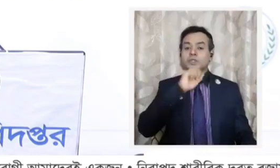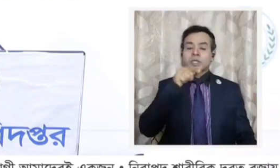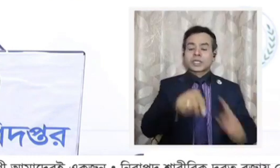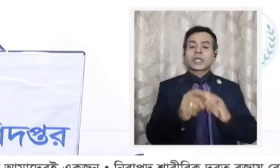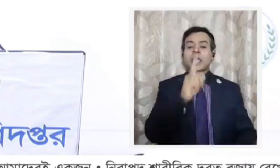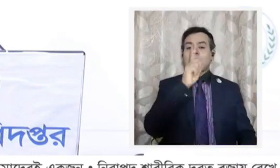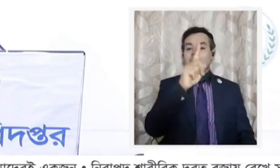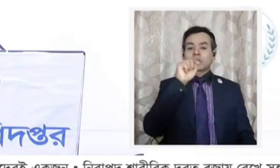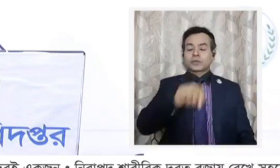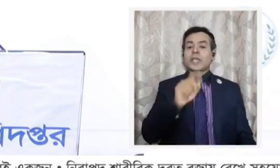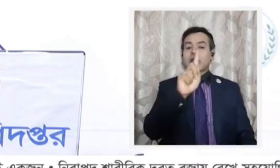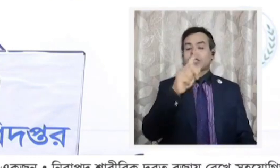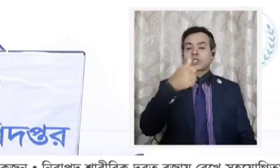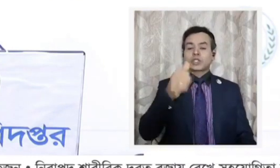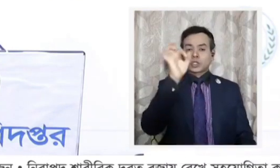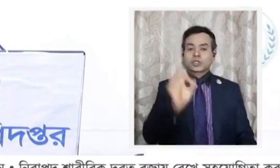31 থেকে 30 বছরের 3.49%,